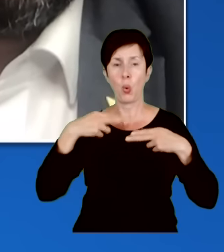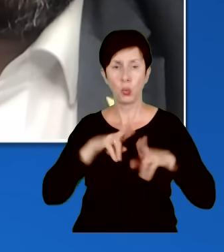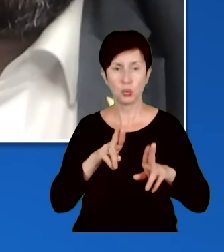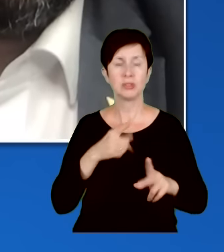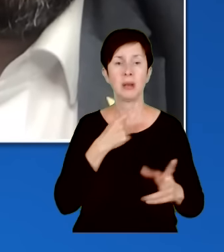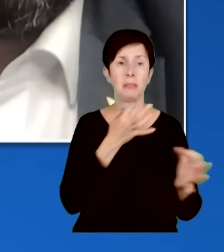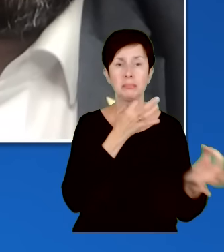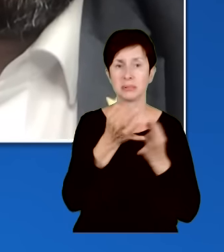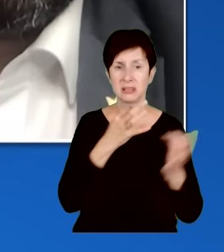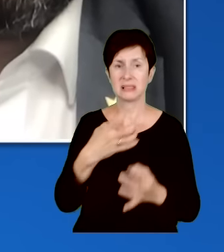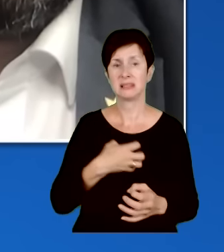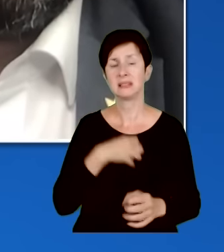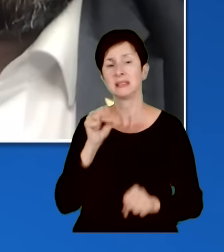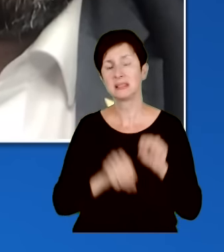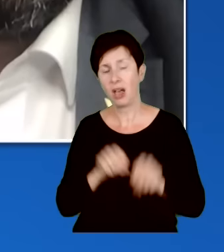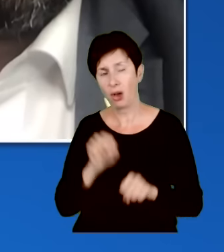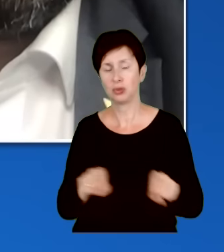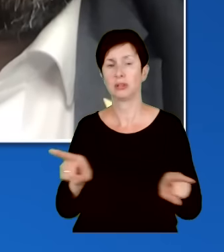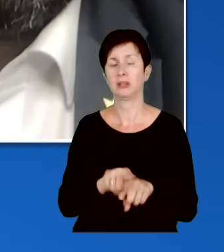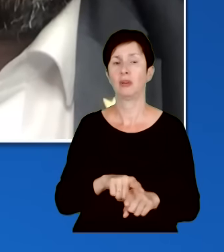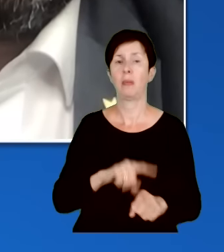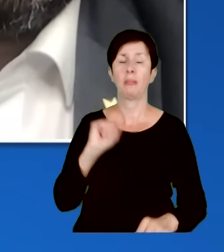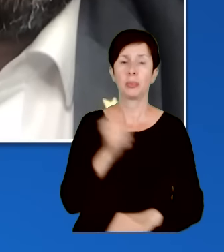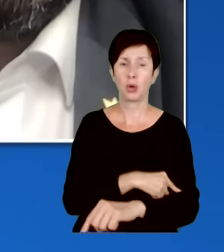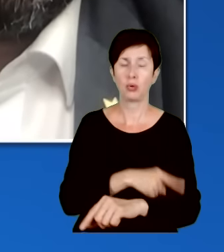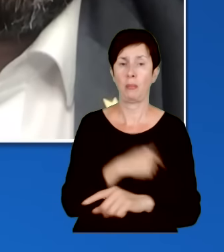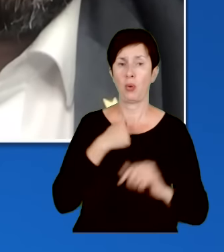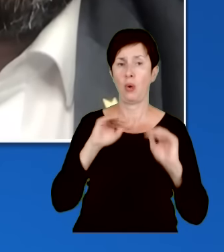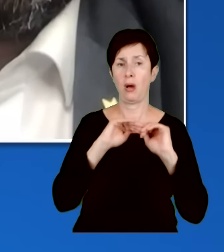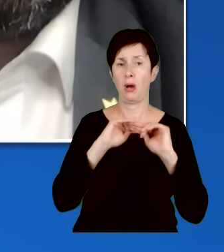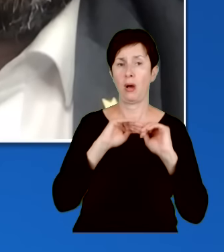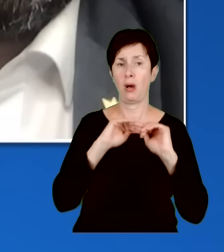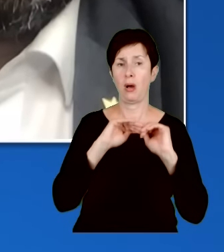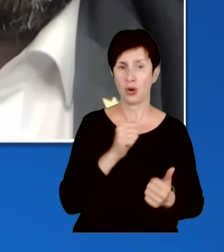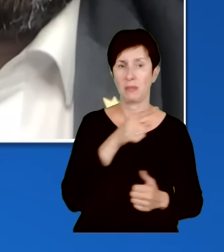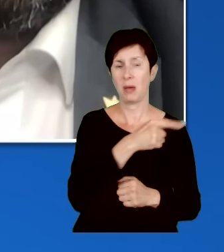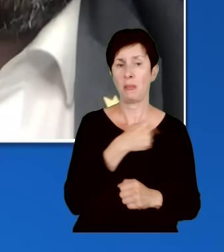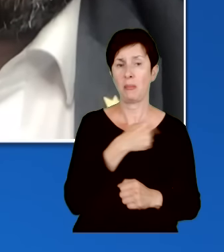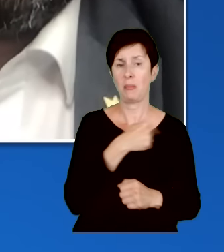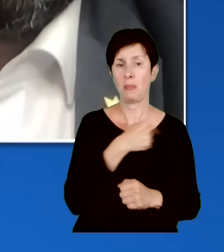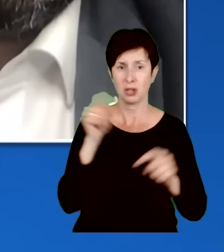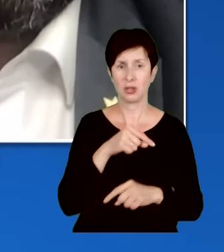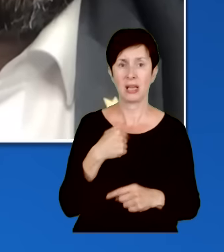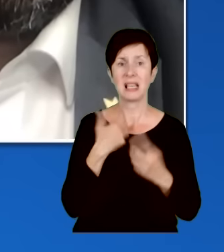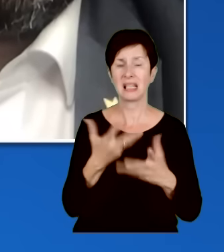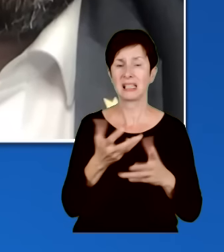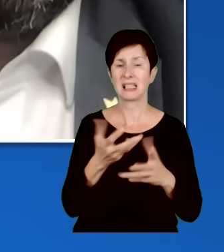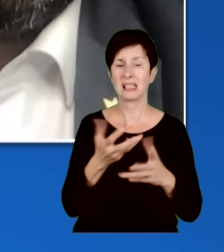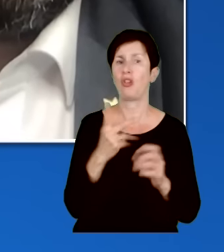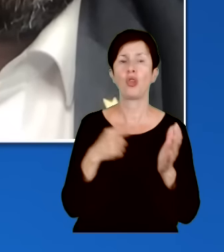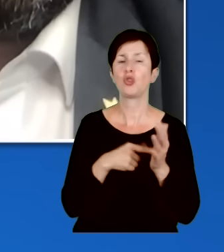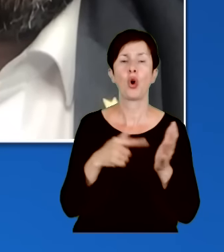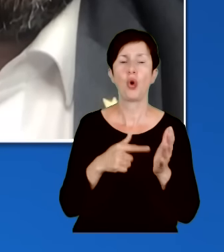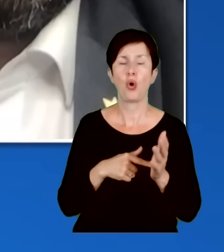sędziów i prokuratorów którzy w komisji w Parlamencie Europejskim się stawiali i chcę wyjaśnić tu nie chodzi o to że oni